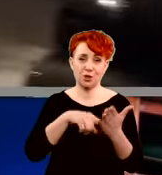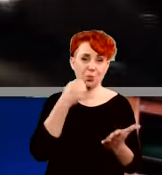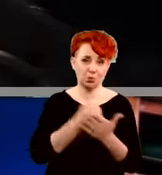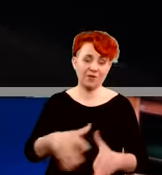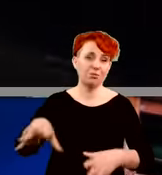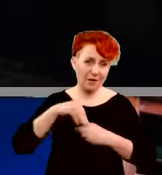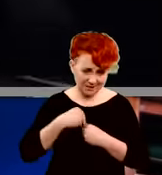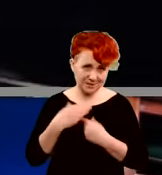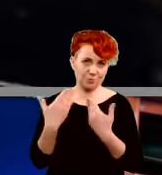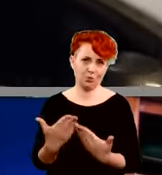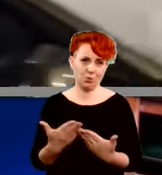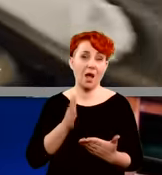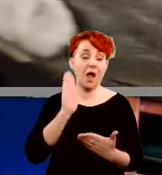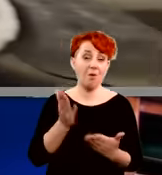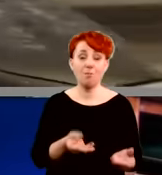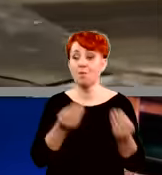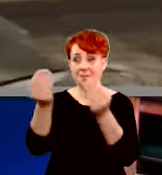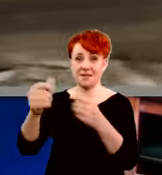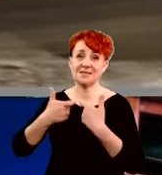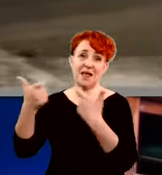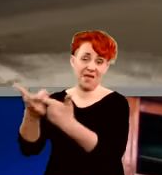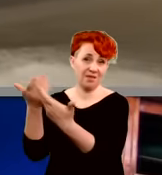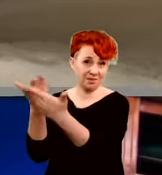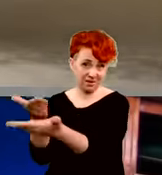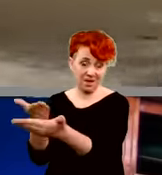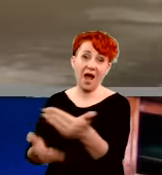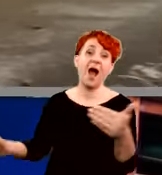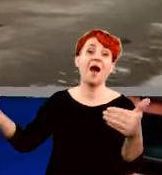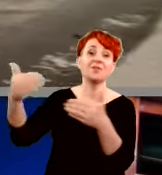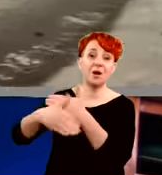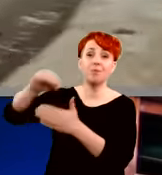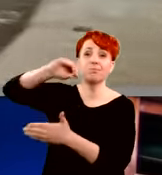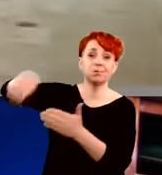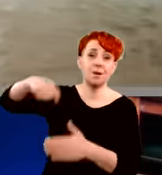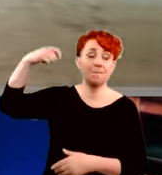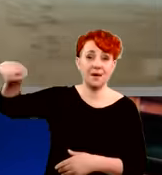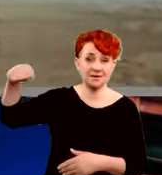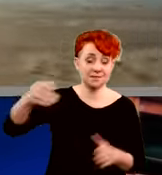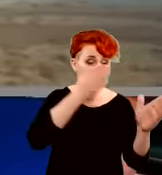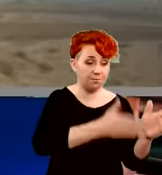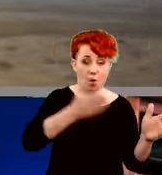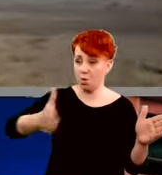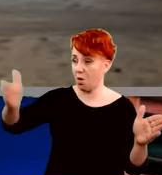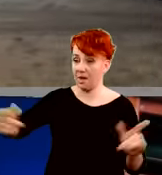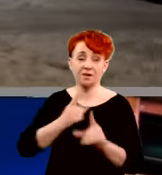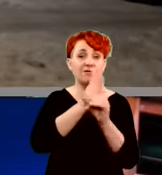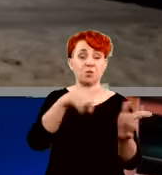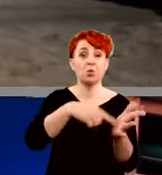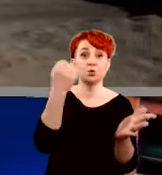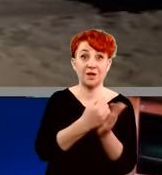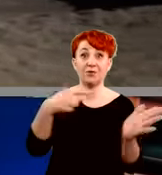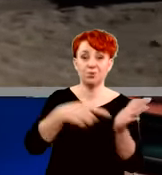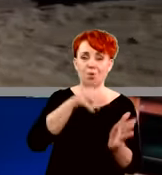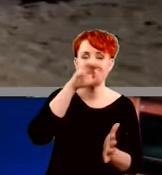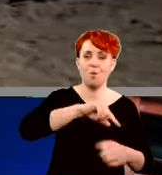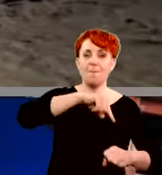Sejm, następnie są rozpatrywane przez Senat, a na końcu są podpisywane przez pana prezydenta. I w ramach takiej właśnie ustawy o prokuraturze